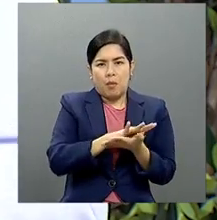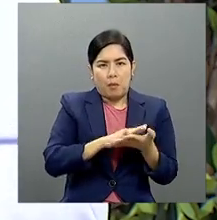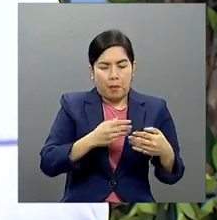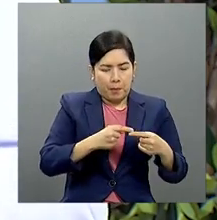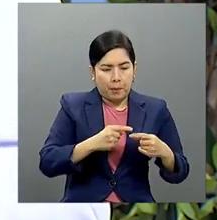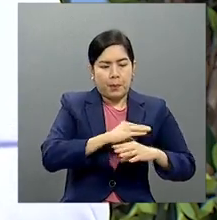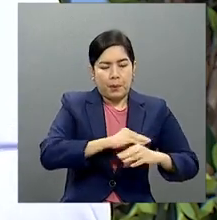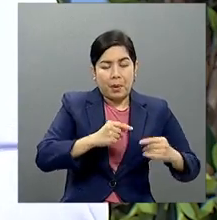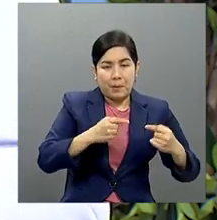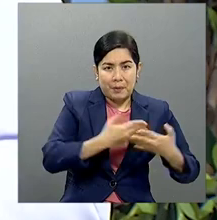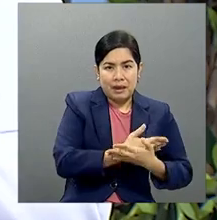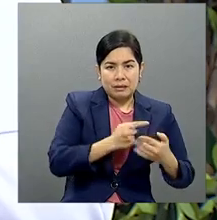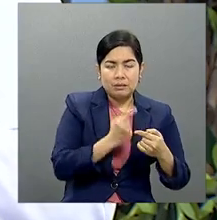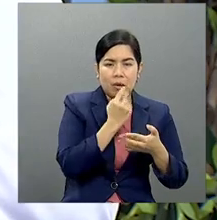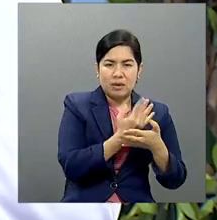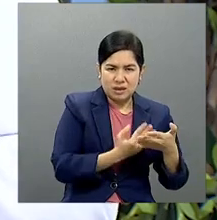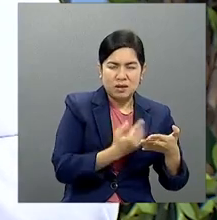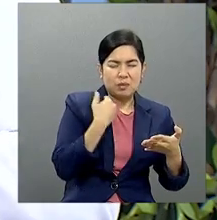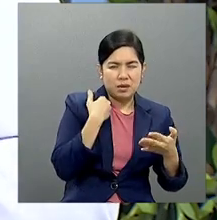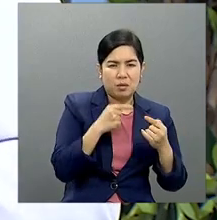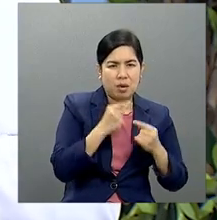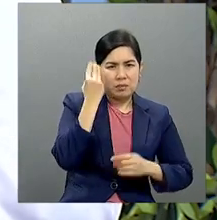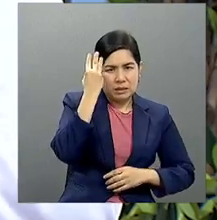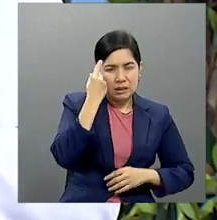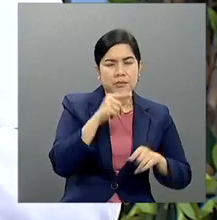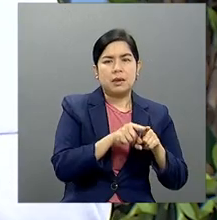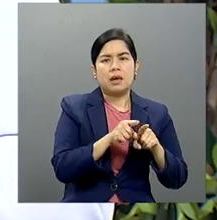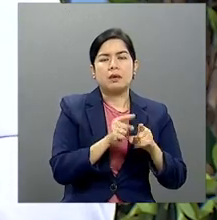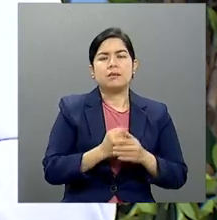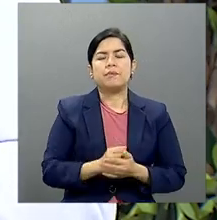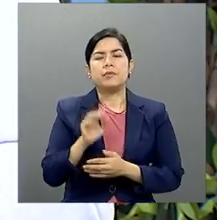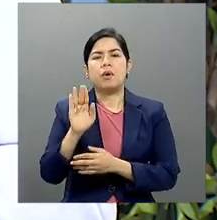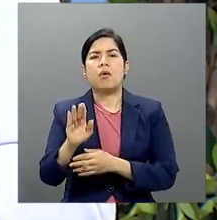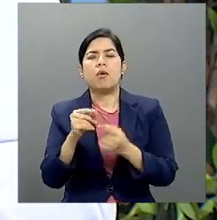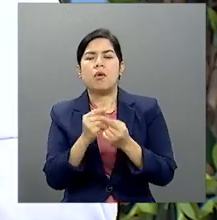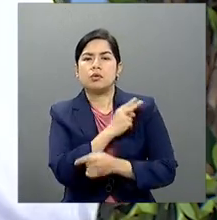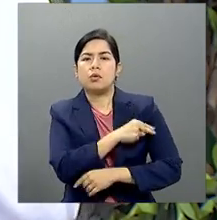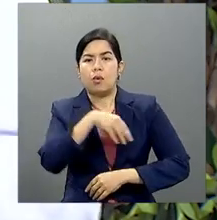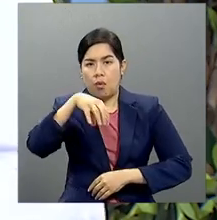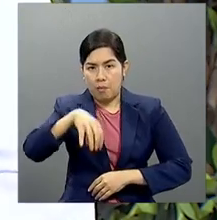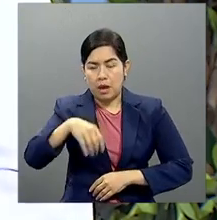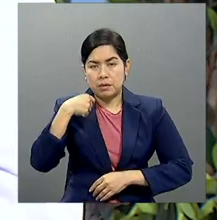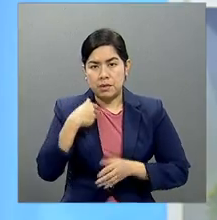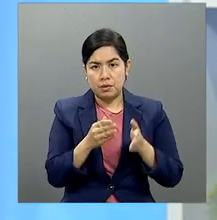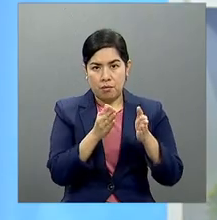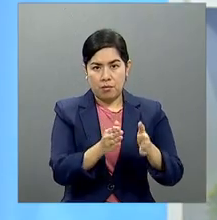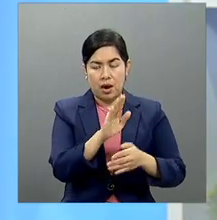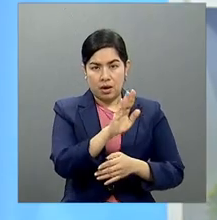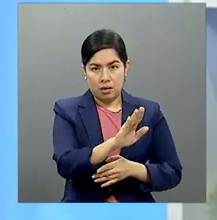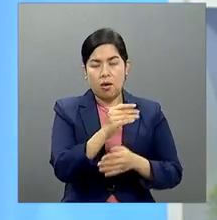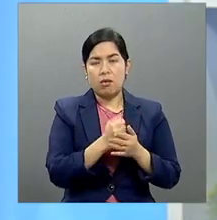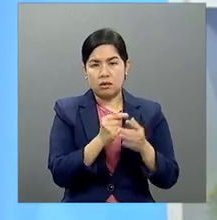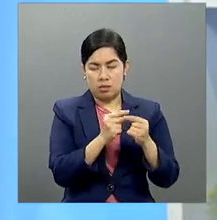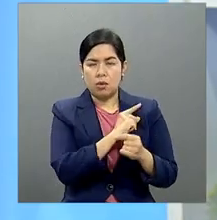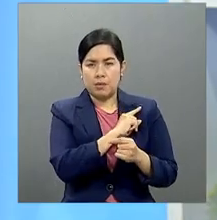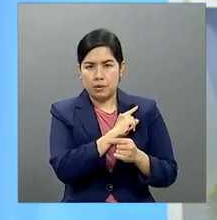ดสะสมพอสมควรนะครับแต่ว่าในโรงพยาบาลเนี่ยเขาจะมีคลินิกสหสาขาวิชาชีพที่จะคอยดูแลตรงนี้อยู่นะครับ ค่ะนะค